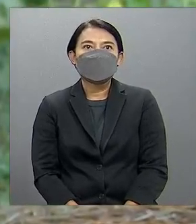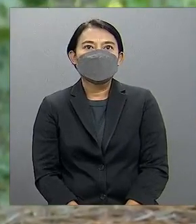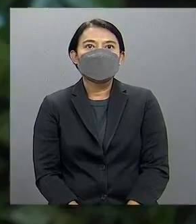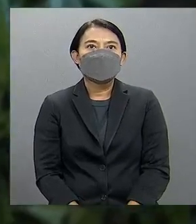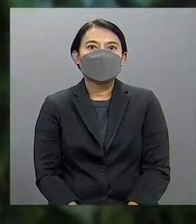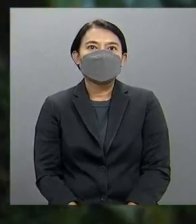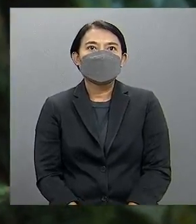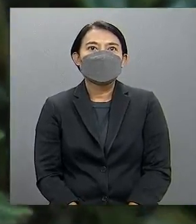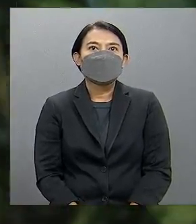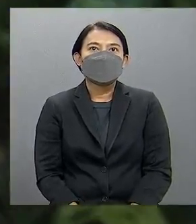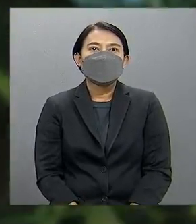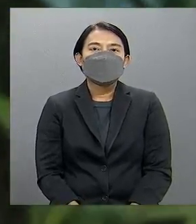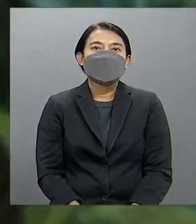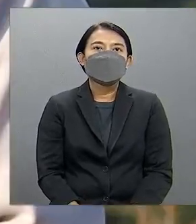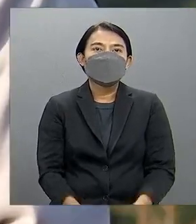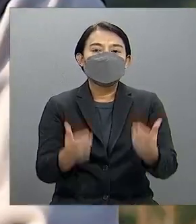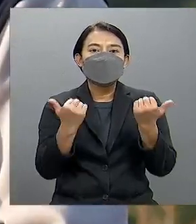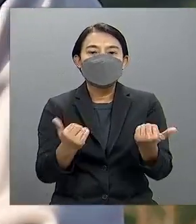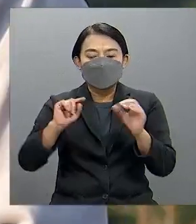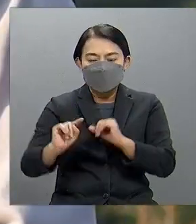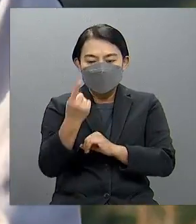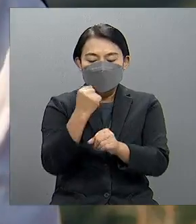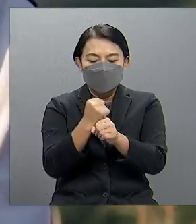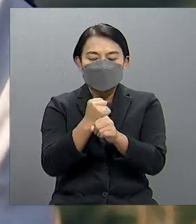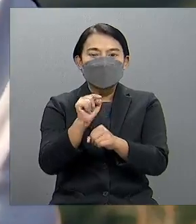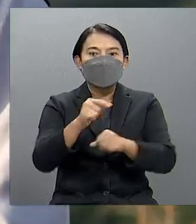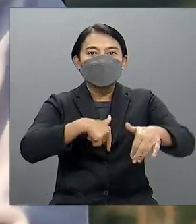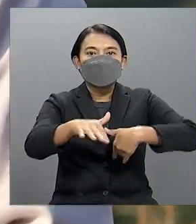ม. บานหจ เยบ้า